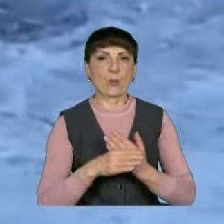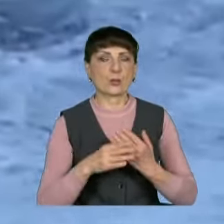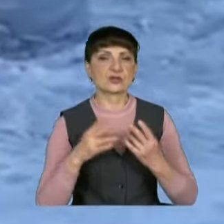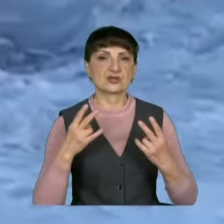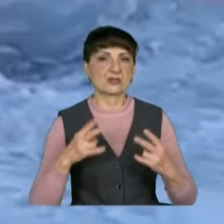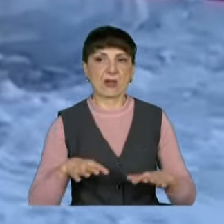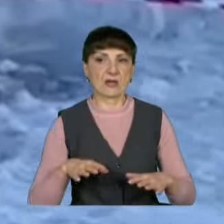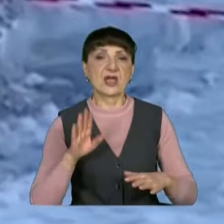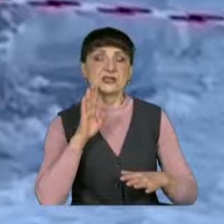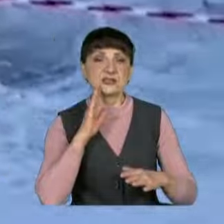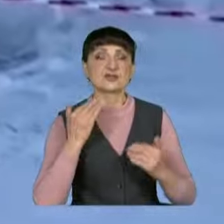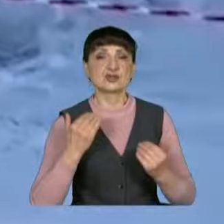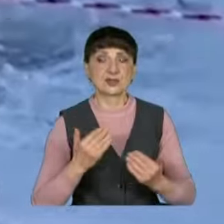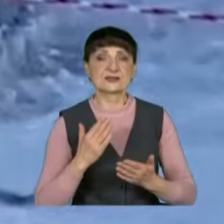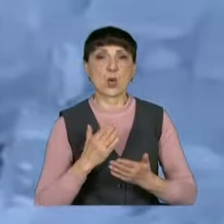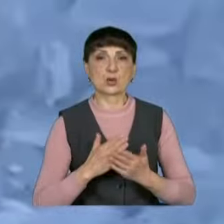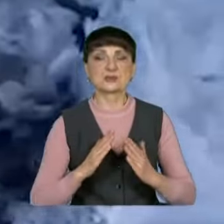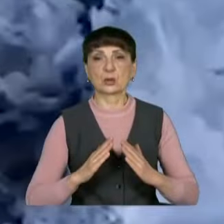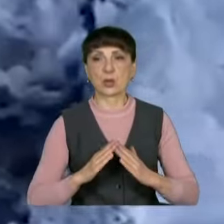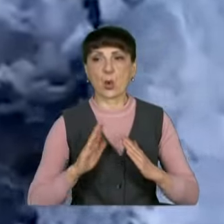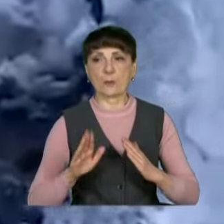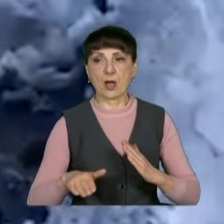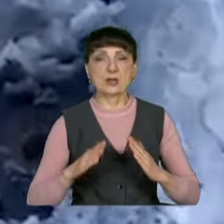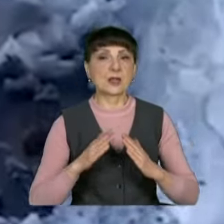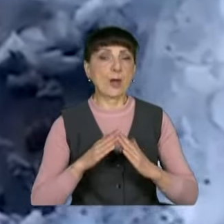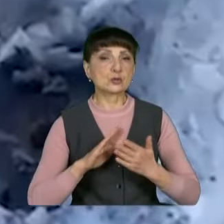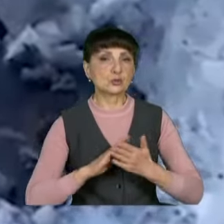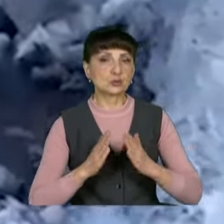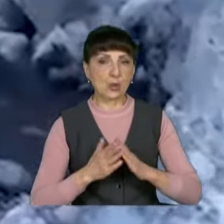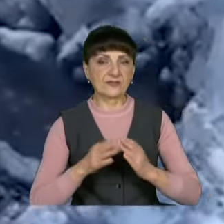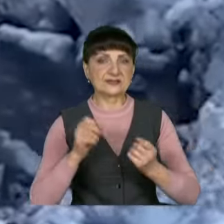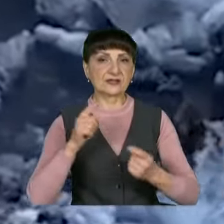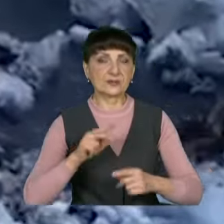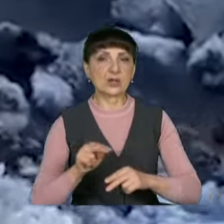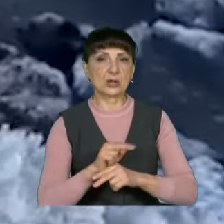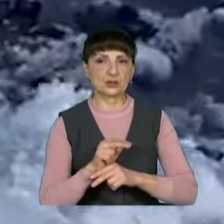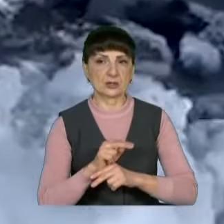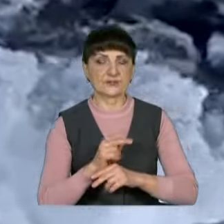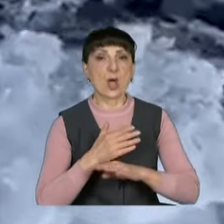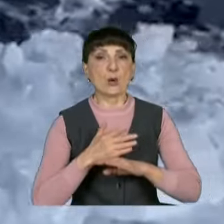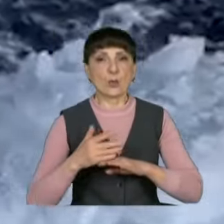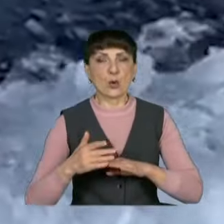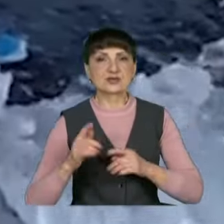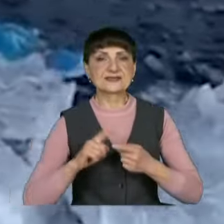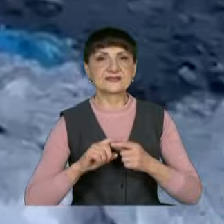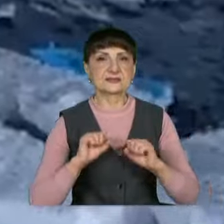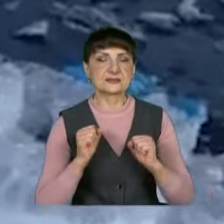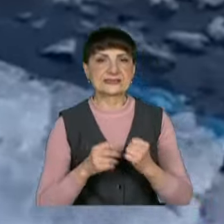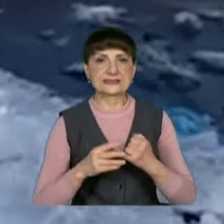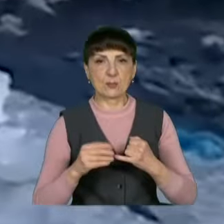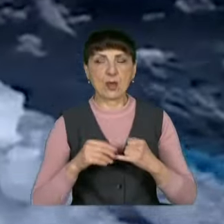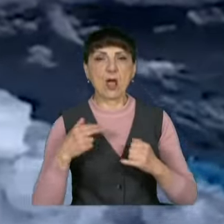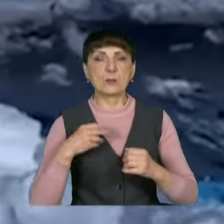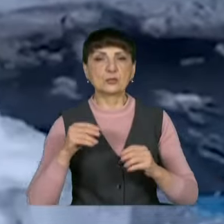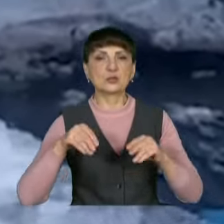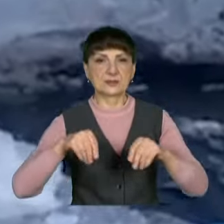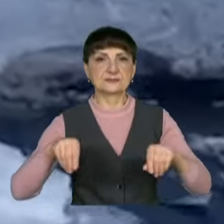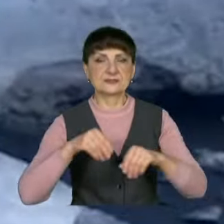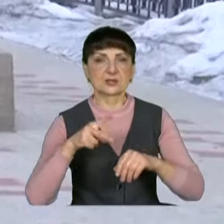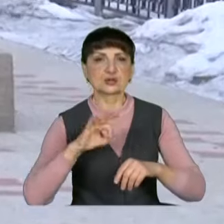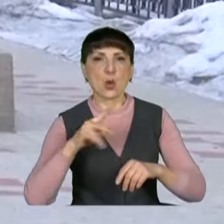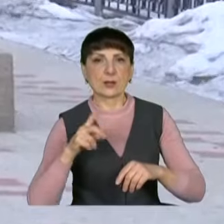требуется. Девочка сейчас находится дома, в домашних условиях с соответствующим лечением. Позже, из-за промерзания почвы, мы насыпали туда золу